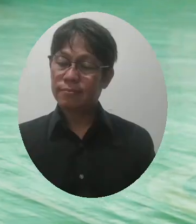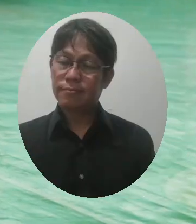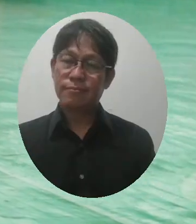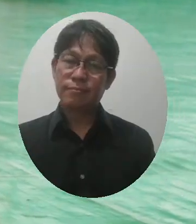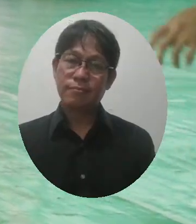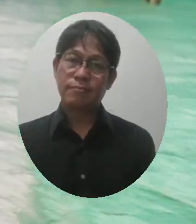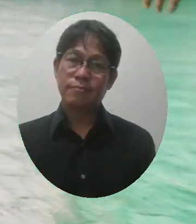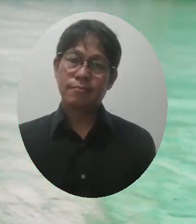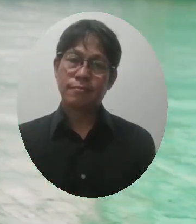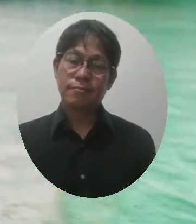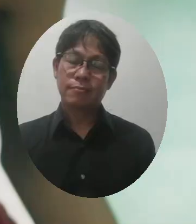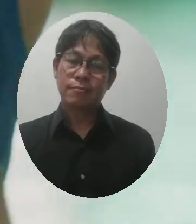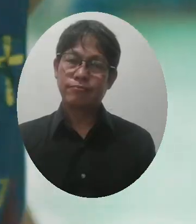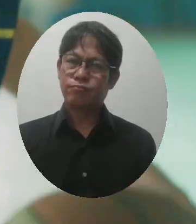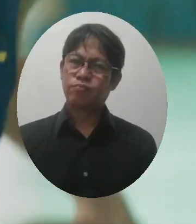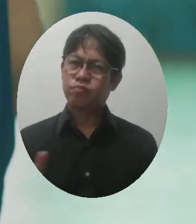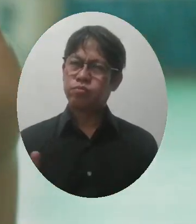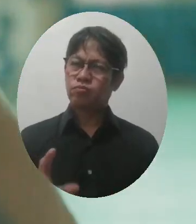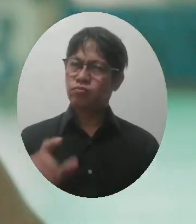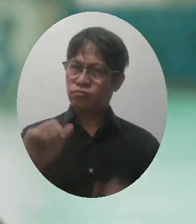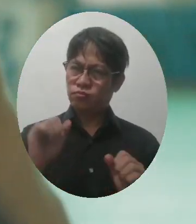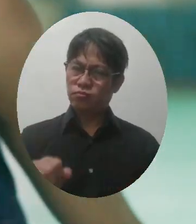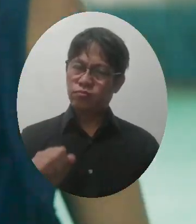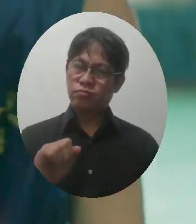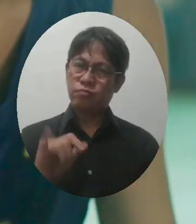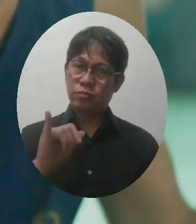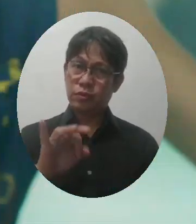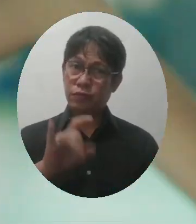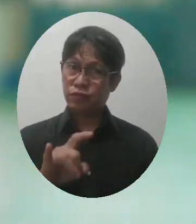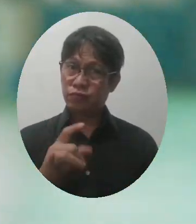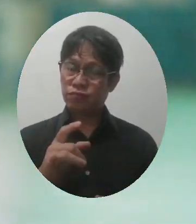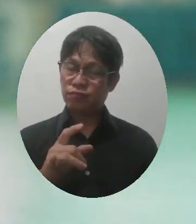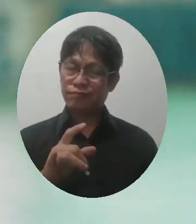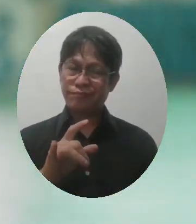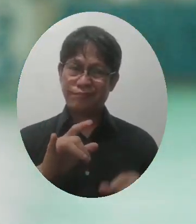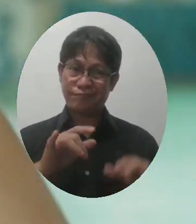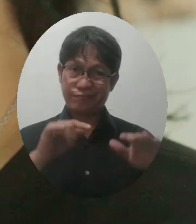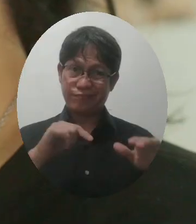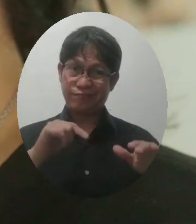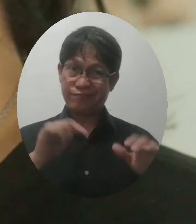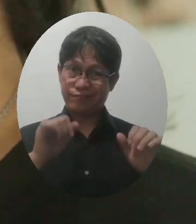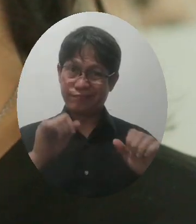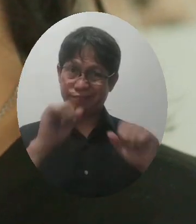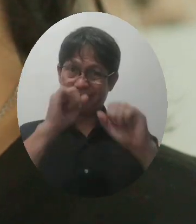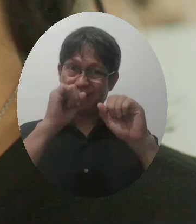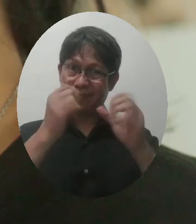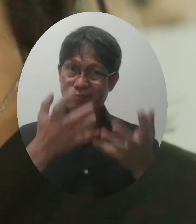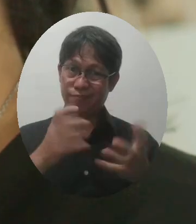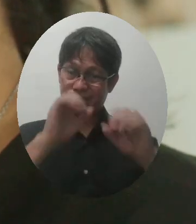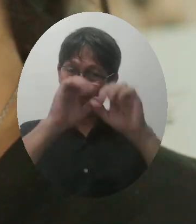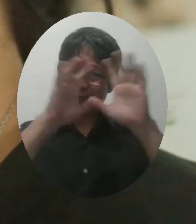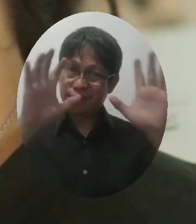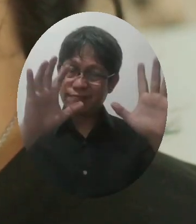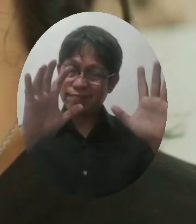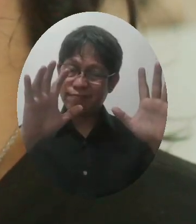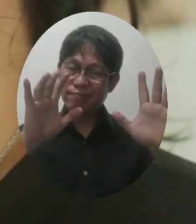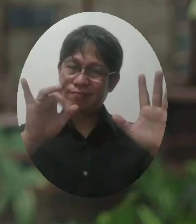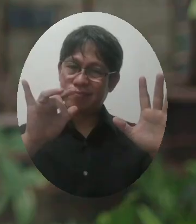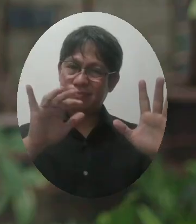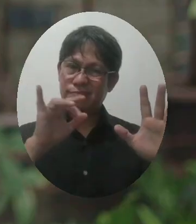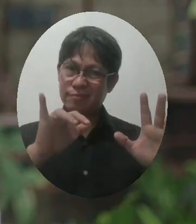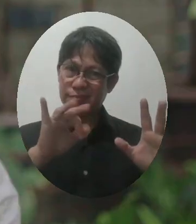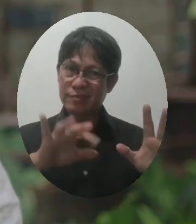Walang imposible sa batang may pangarap at determinasyon, lalo na kung may pamilyang nakasuporta sa bawat